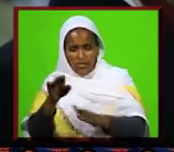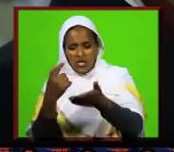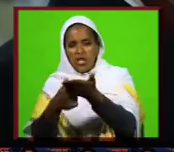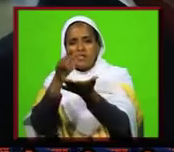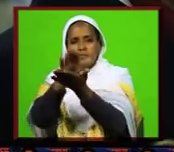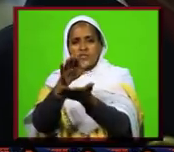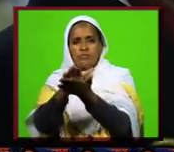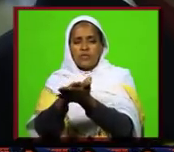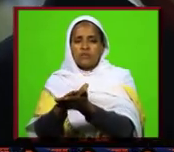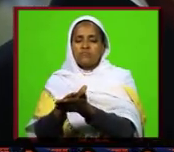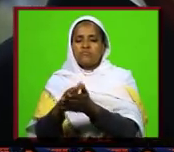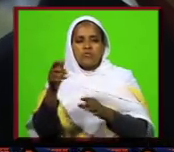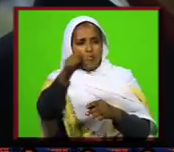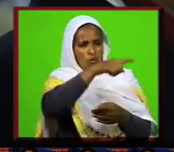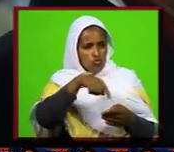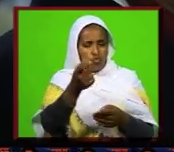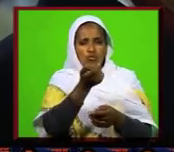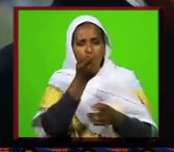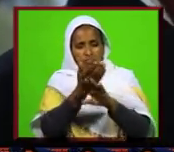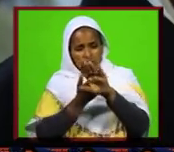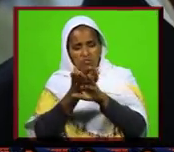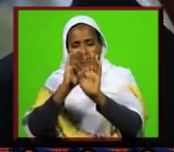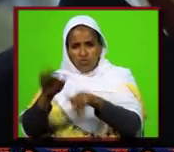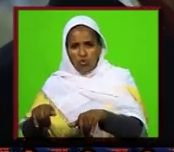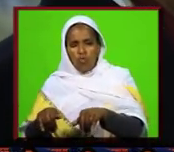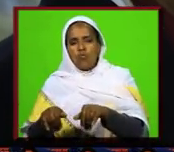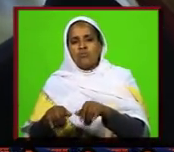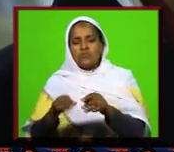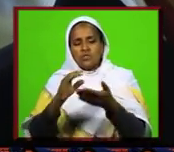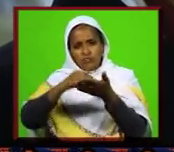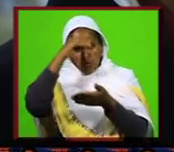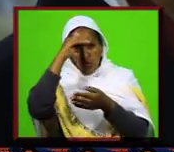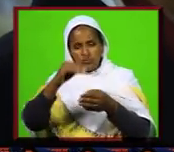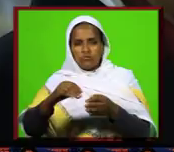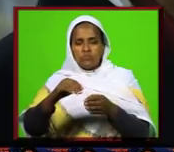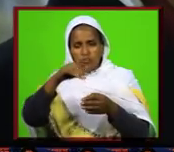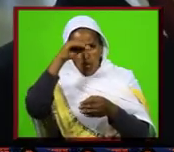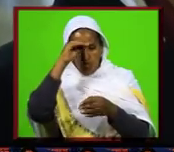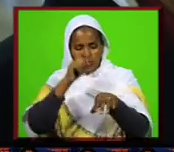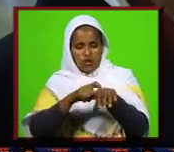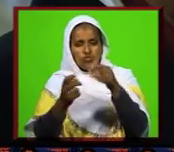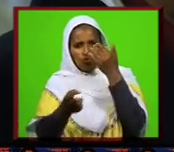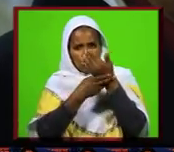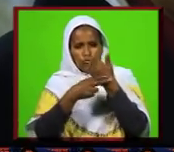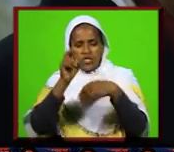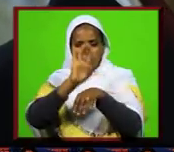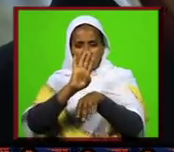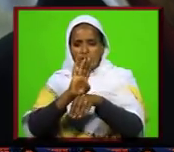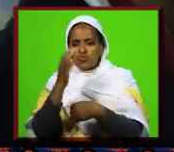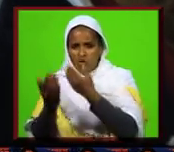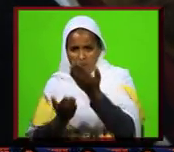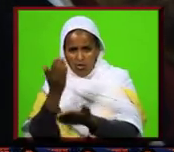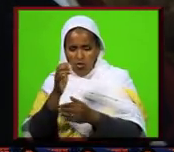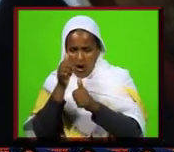ተራምደን ያ ትምህርት ቤት መዞር የነበረው ቀርቶ በማዕከል ደረጃ ቁጭ ብለው ትምህርታቸውን እንዲማሩ ጊዜያቸውንም እንዲቆጥቡ